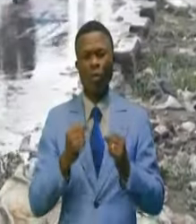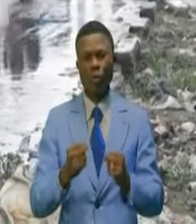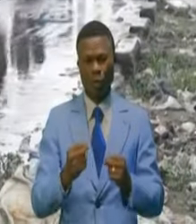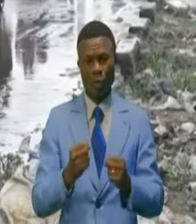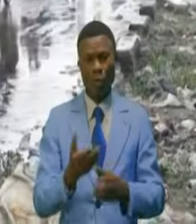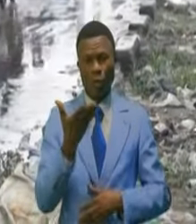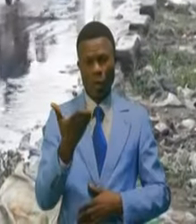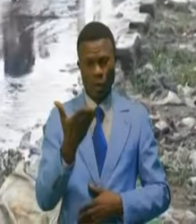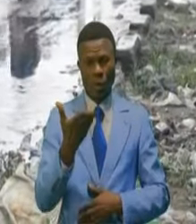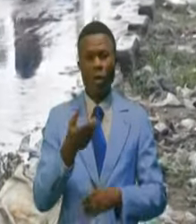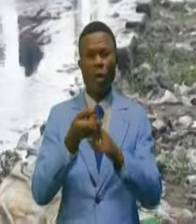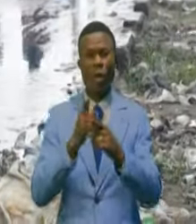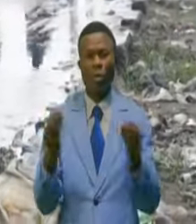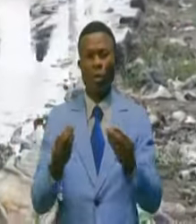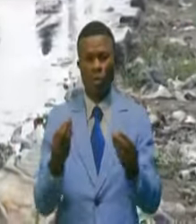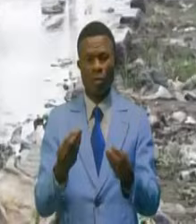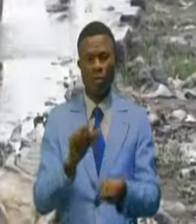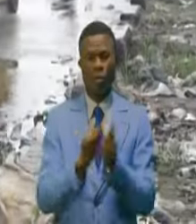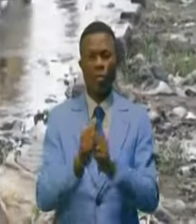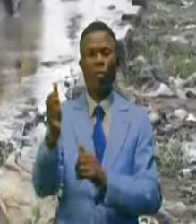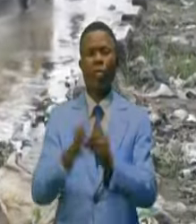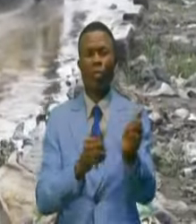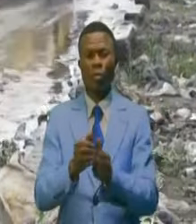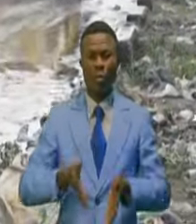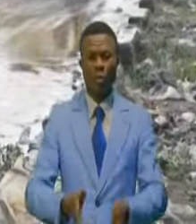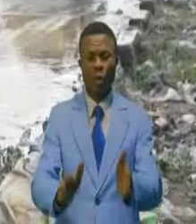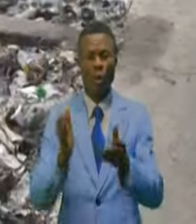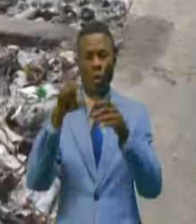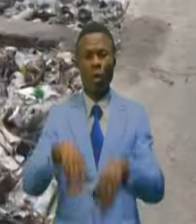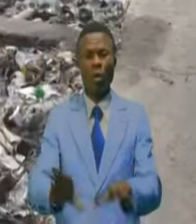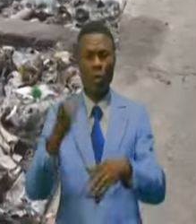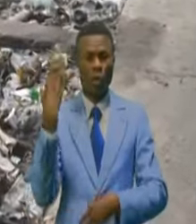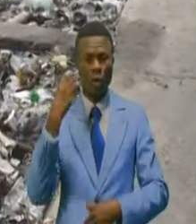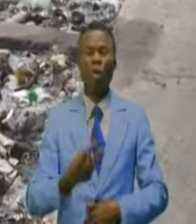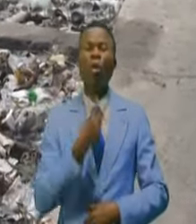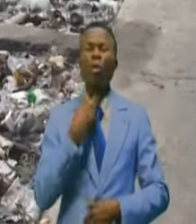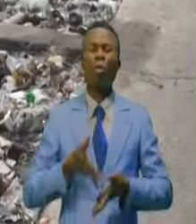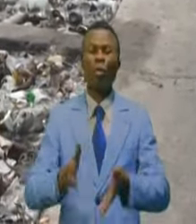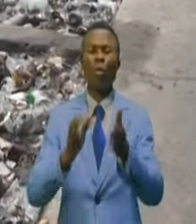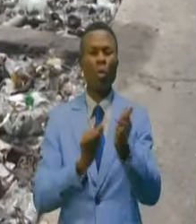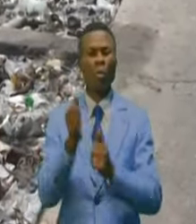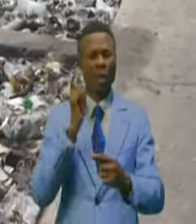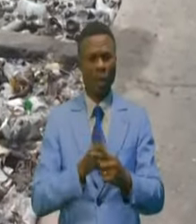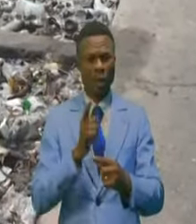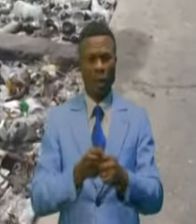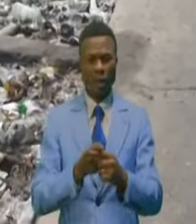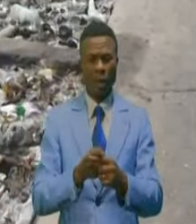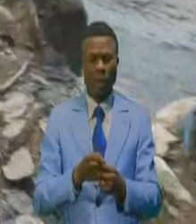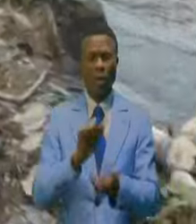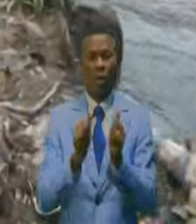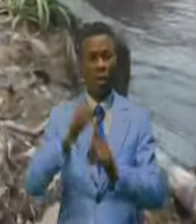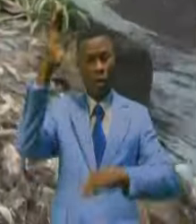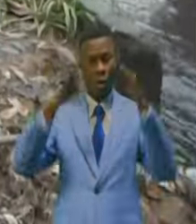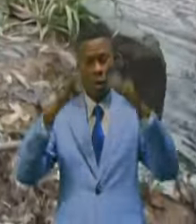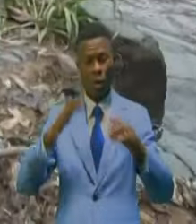Ceci est consécutif à l'état d'effectuer des tuyaux de la régie des eaux et au bouchage des caniveaux qui contraignent les eaux des pluies